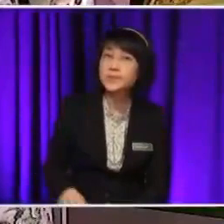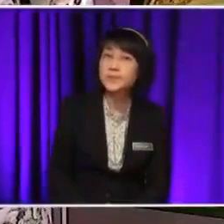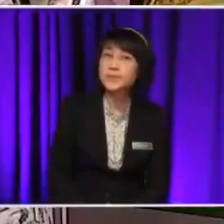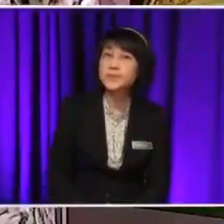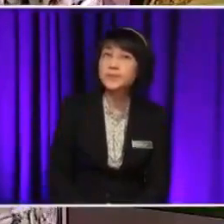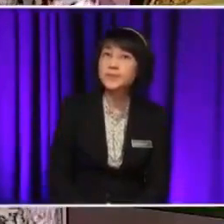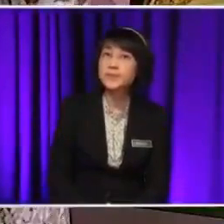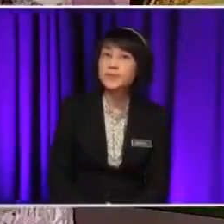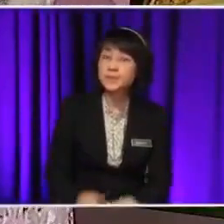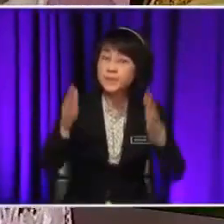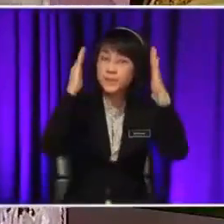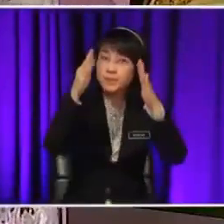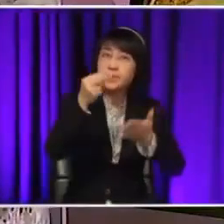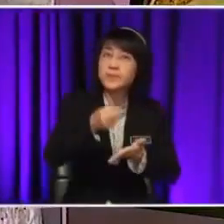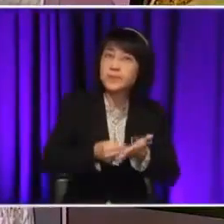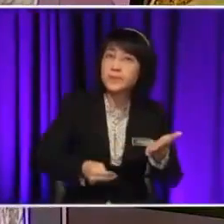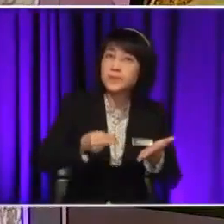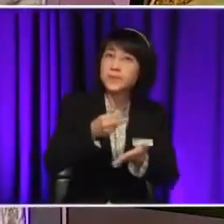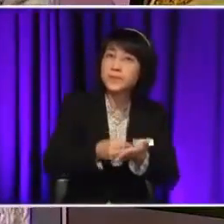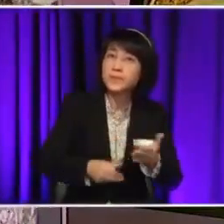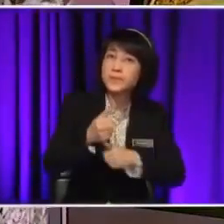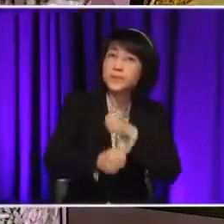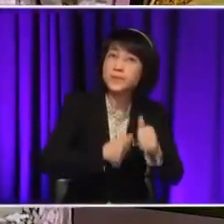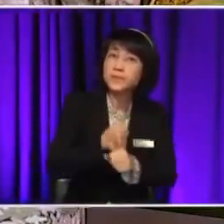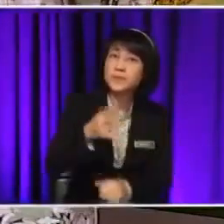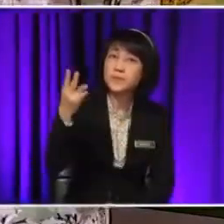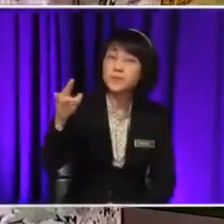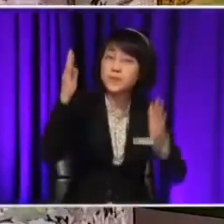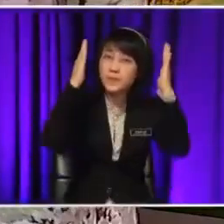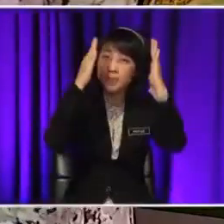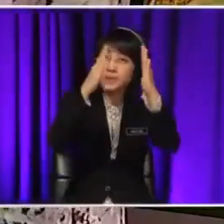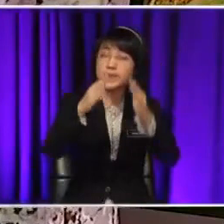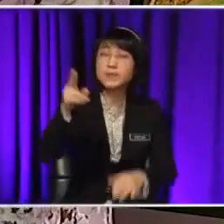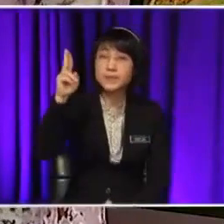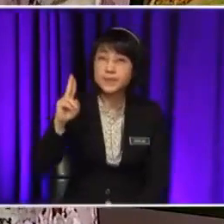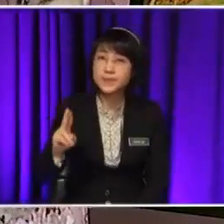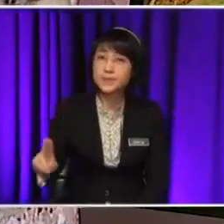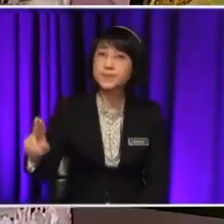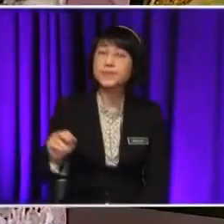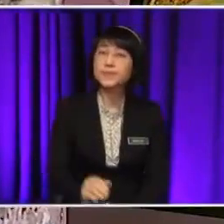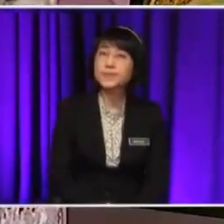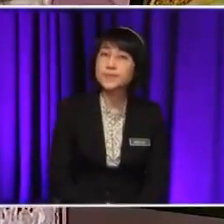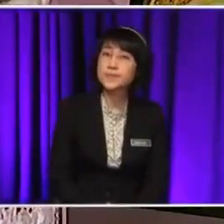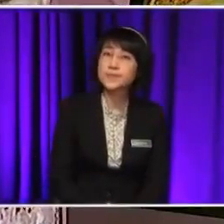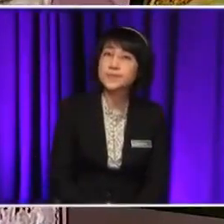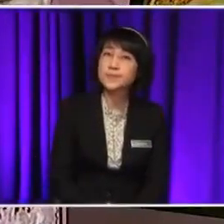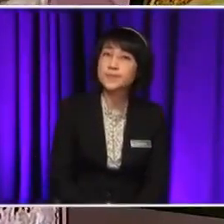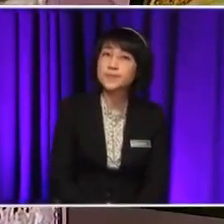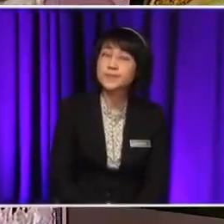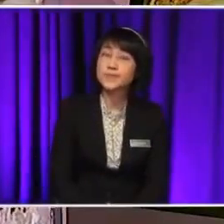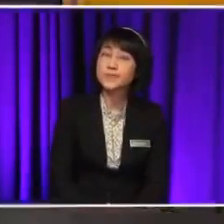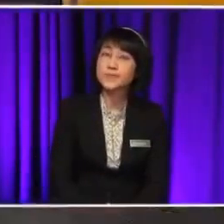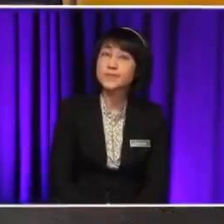nilai, manierisme. Okey, maksudnya abad ke-17 ni lebih kepada keagamaanlah. Okey. Okey, yang berikutnya.